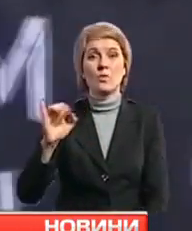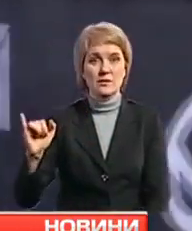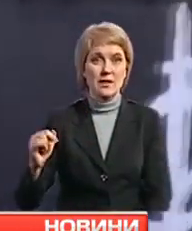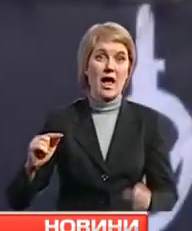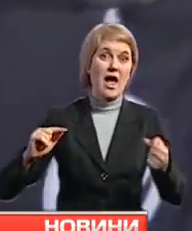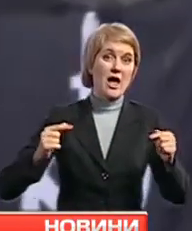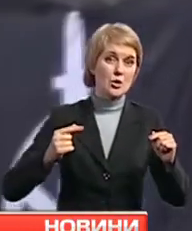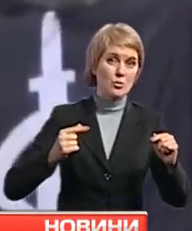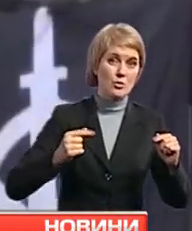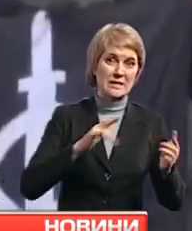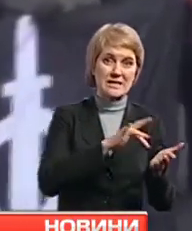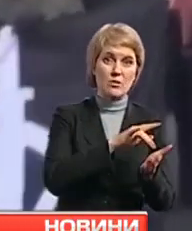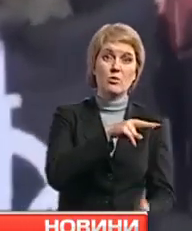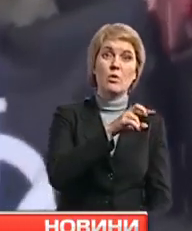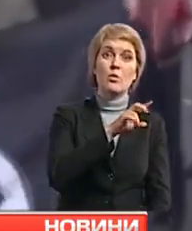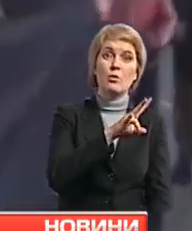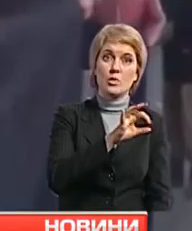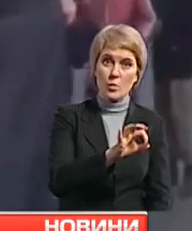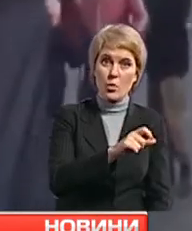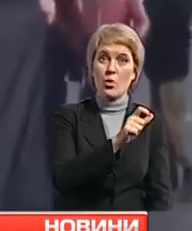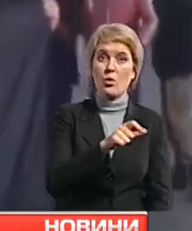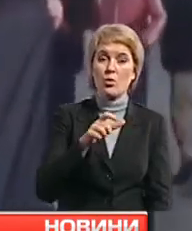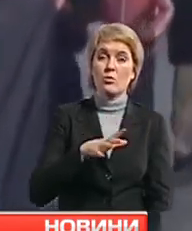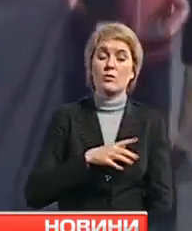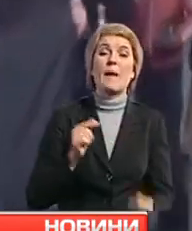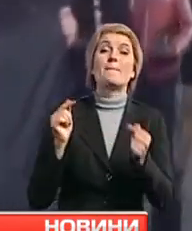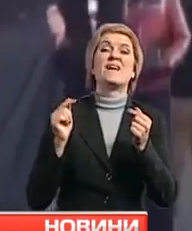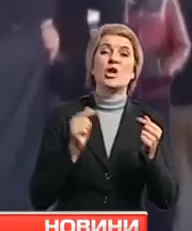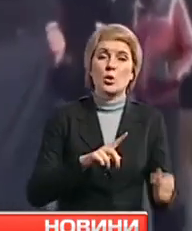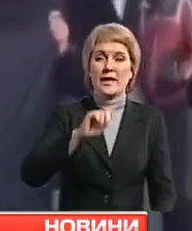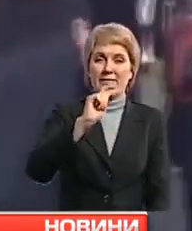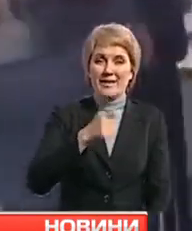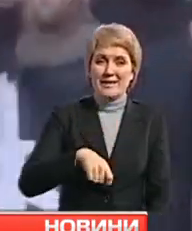іншому боці столиці, в Любліно, люди, зокрема, виступили проти